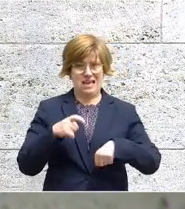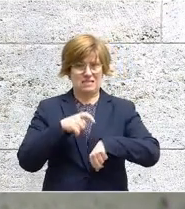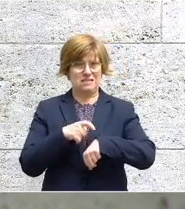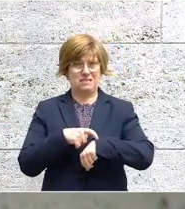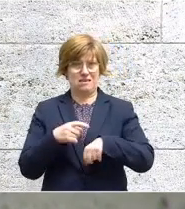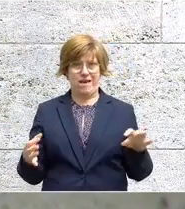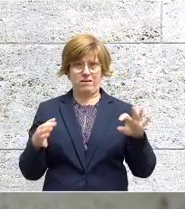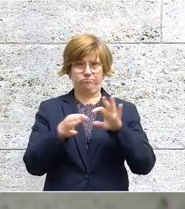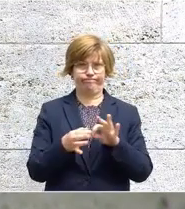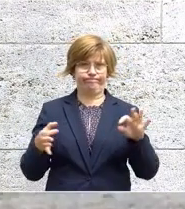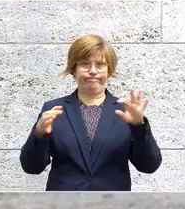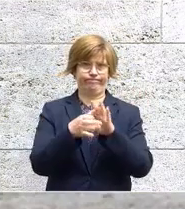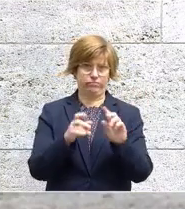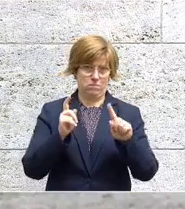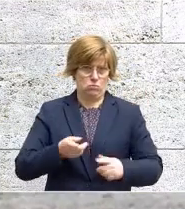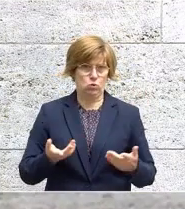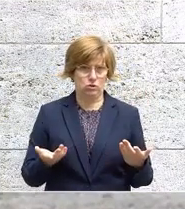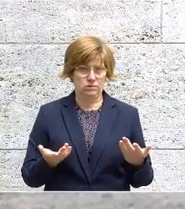Zeit zu verknüpfen.